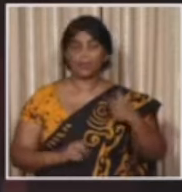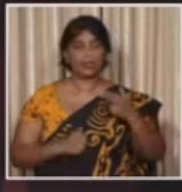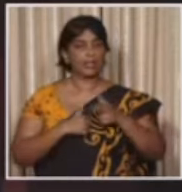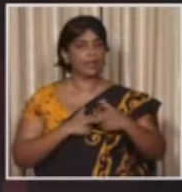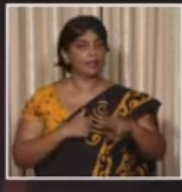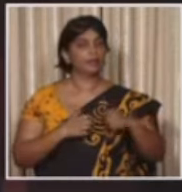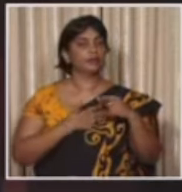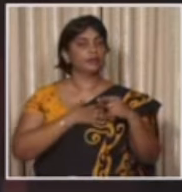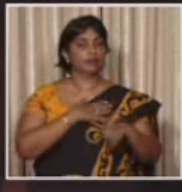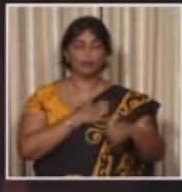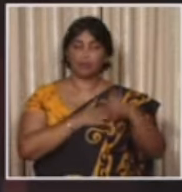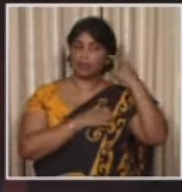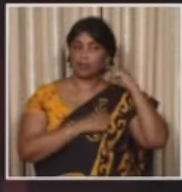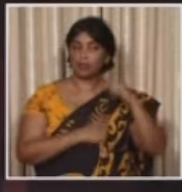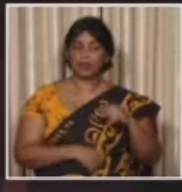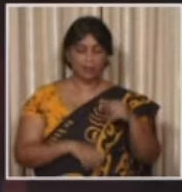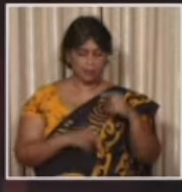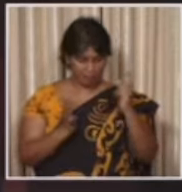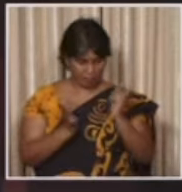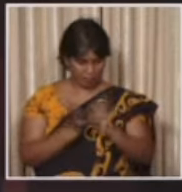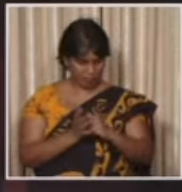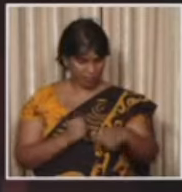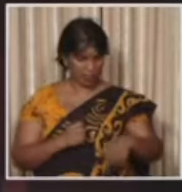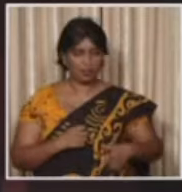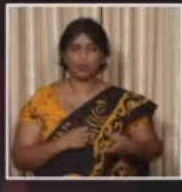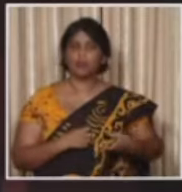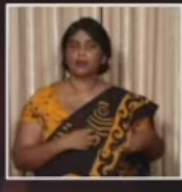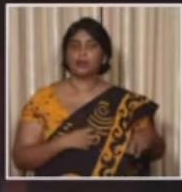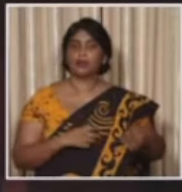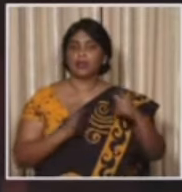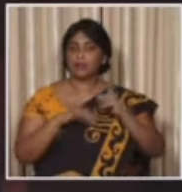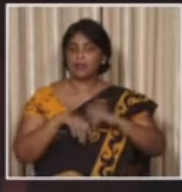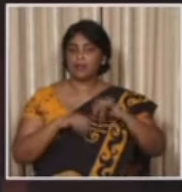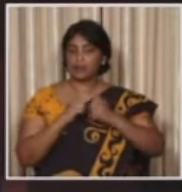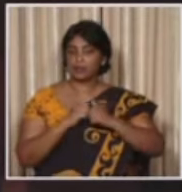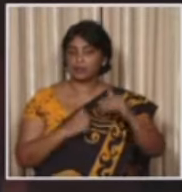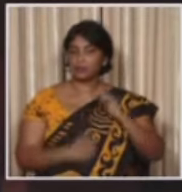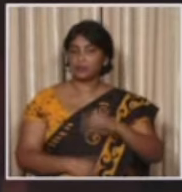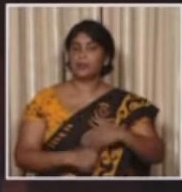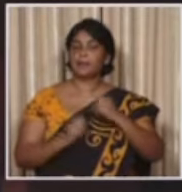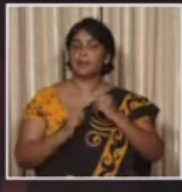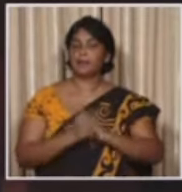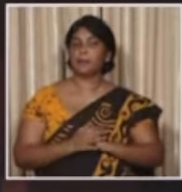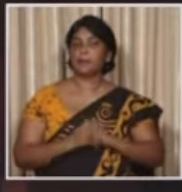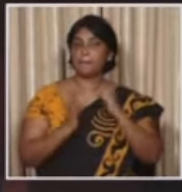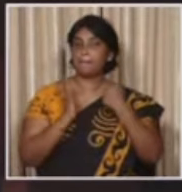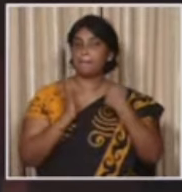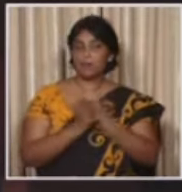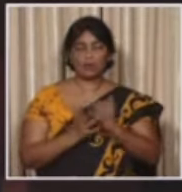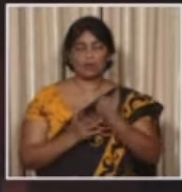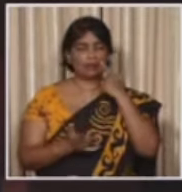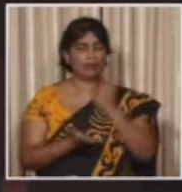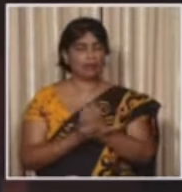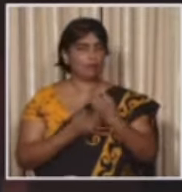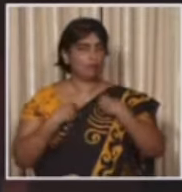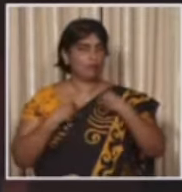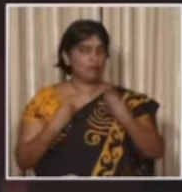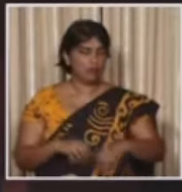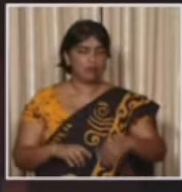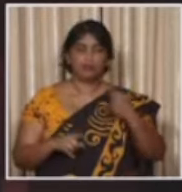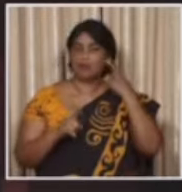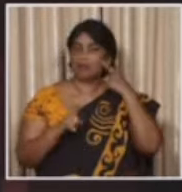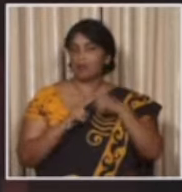අතර, මෙමගින් එම බැංකුවේ ණය අවදානම ඉහළ යාම හේතුවෙන් බැංකුව බුන්වත් භාවයට පත්වීමේ අවදානමක් ඇති